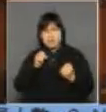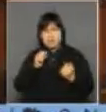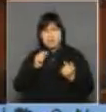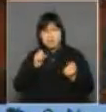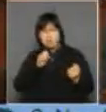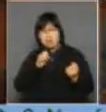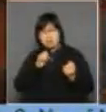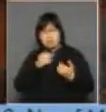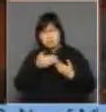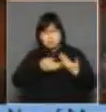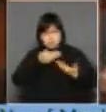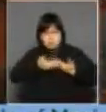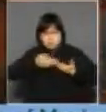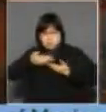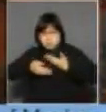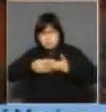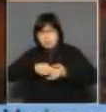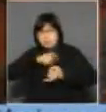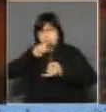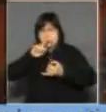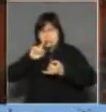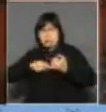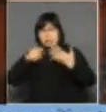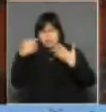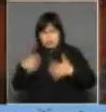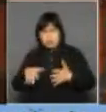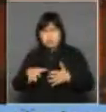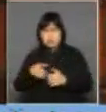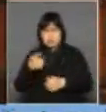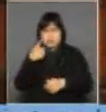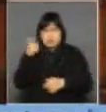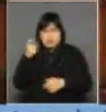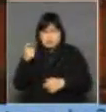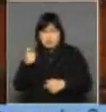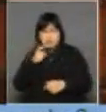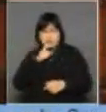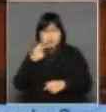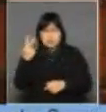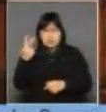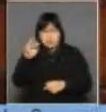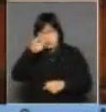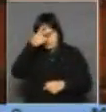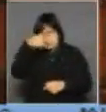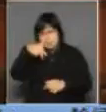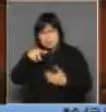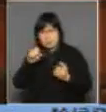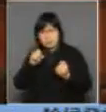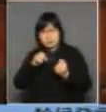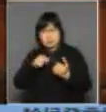交流意見之後，在結束了之後，突然間有兩位行政會成員